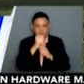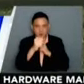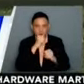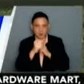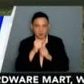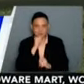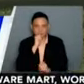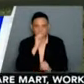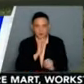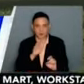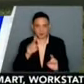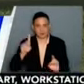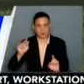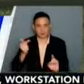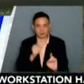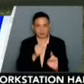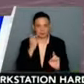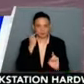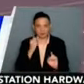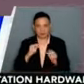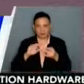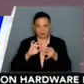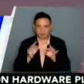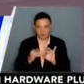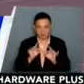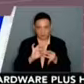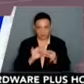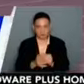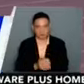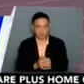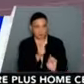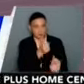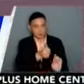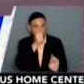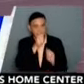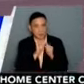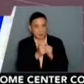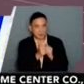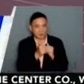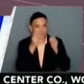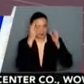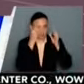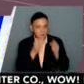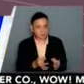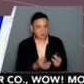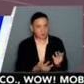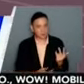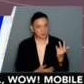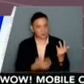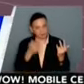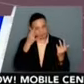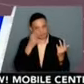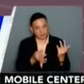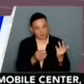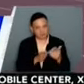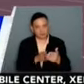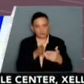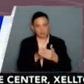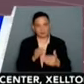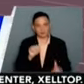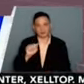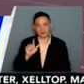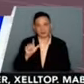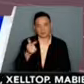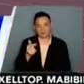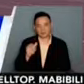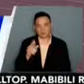Paris Olympics. Panalo si Villegas via unanimous decision kontra sa pambato ng Algeria sa round of 16.